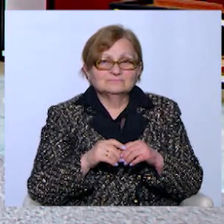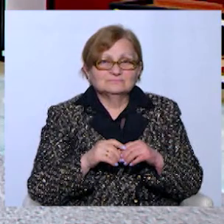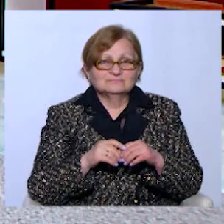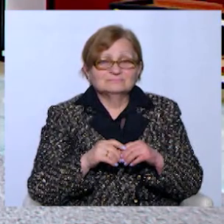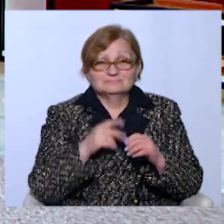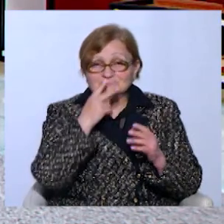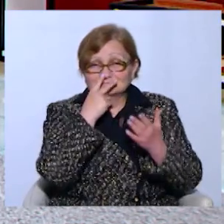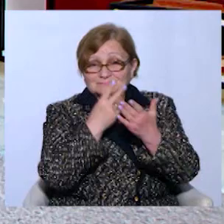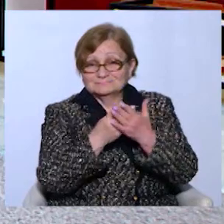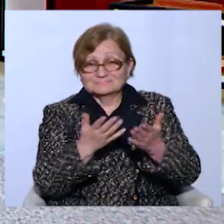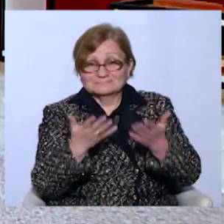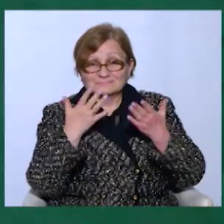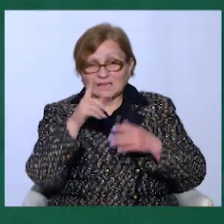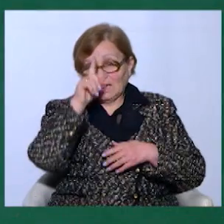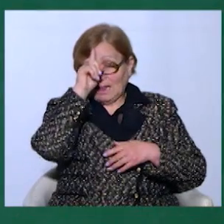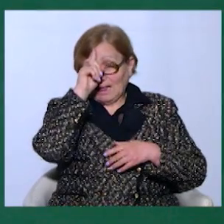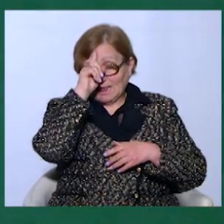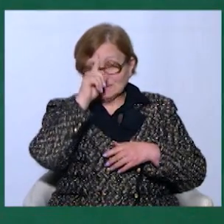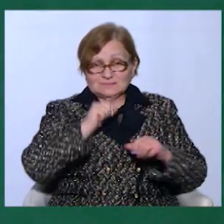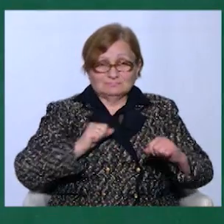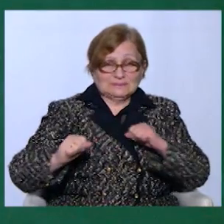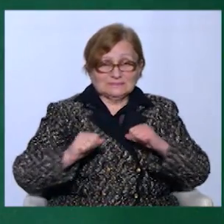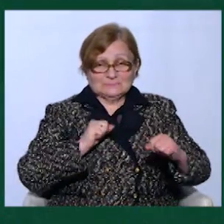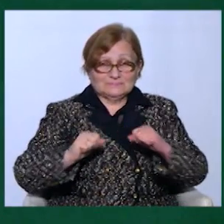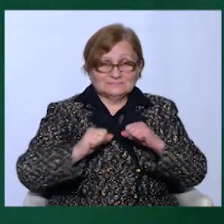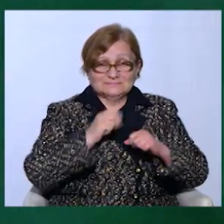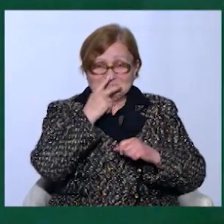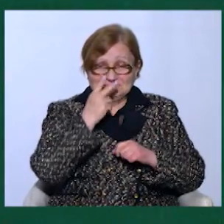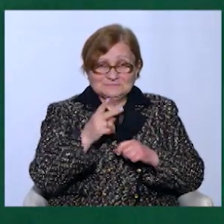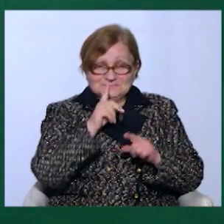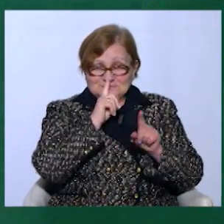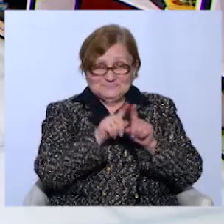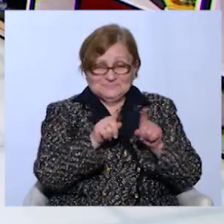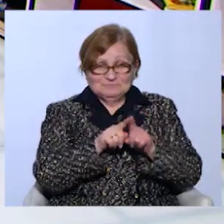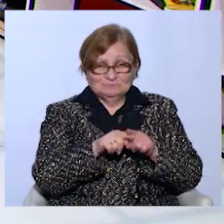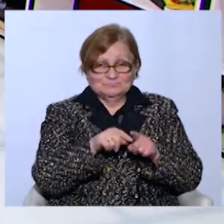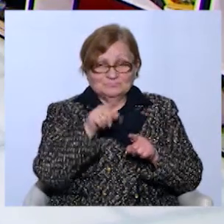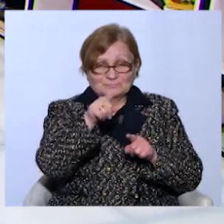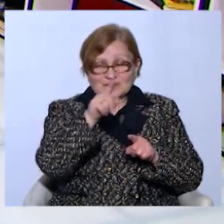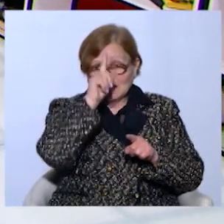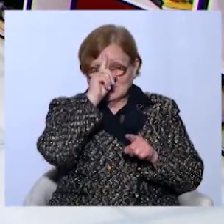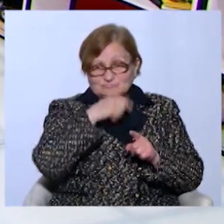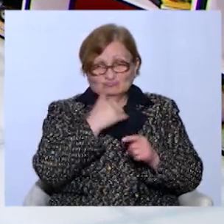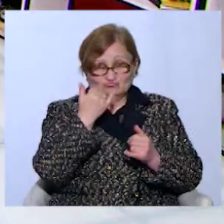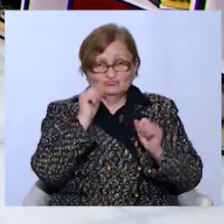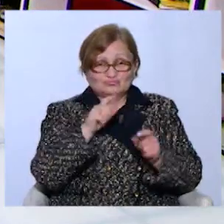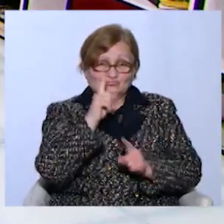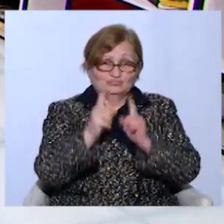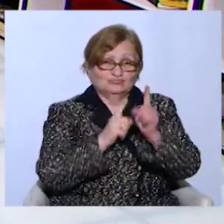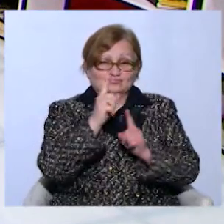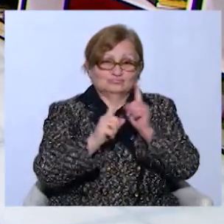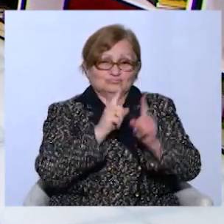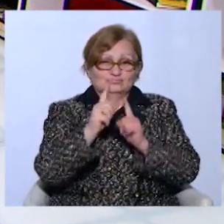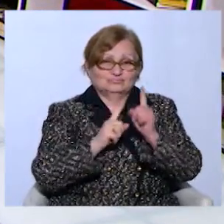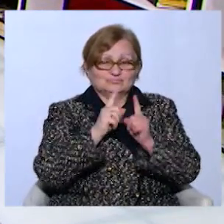აი გამოვიდა კაცი, რომელიც გარბის. ახლა მე ამ კაცუნას გადავაკეთებ და ავაწყოფ ისეთ კაცს,